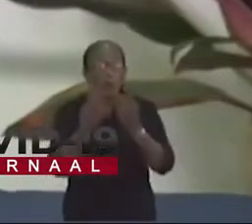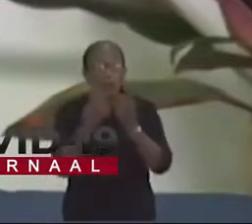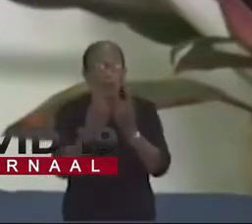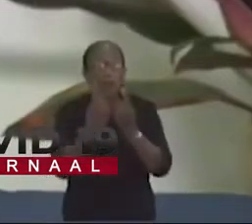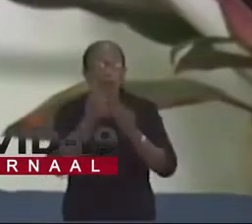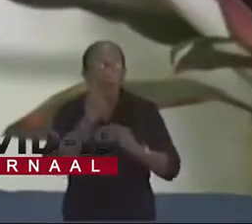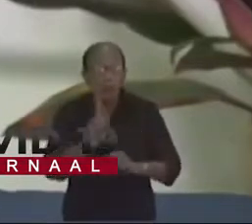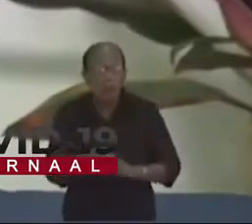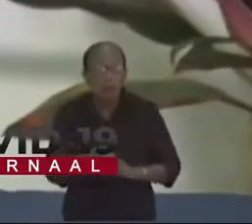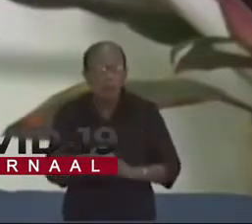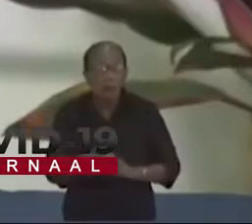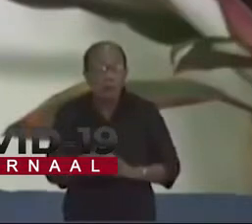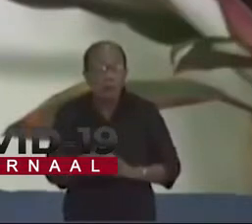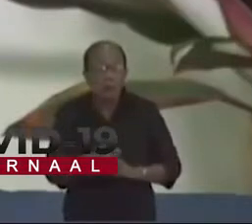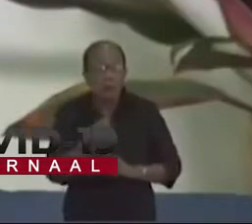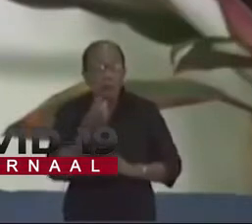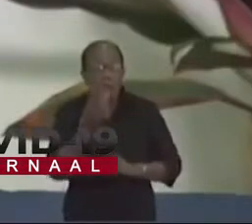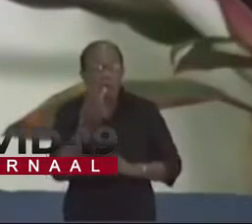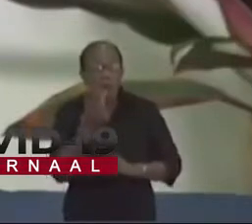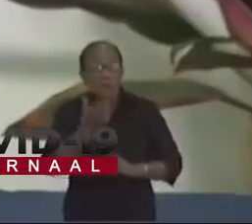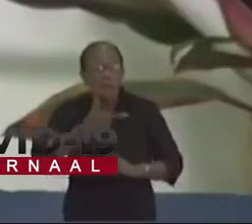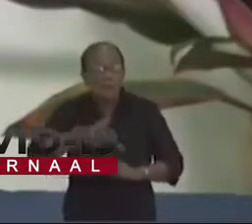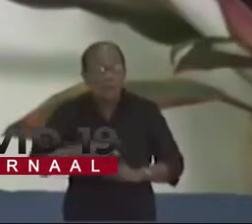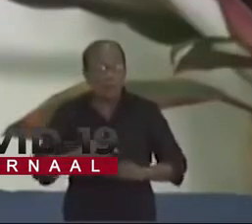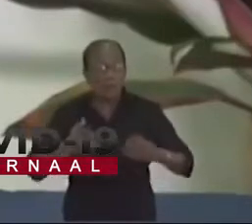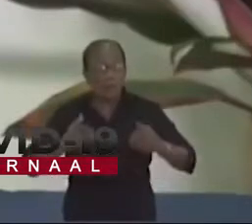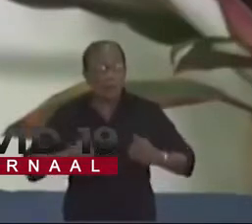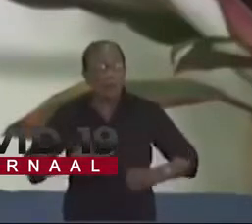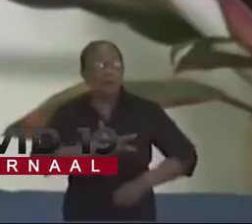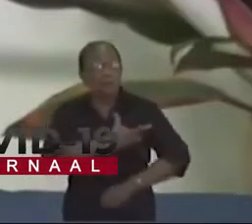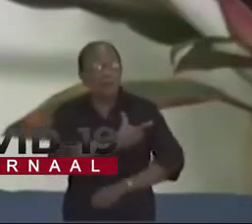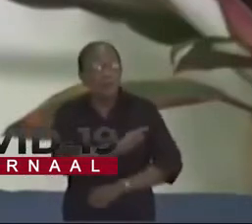11.763 mensen gevaccineerd, waarbij